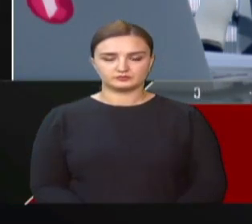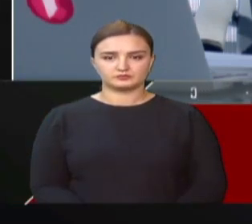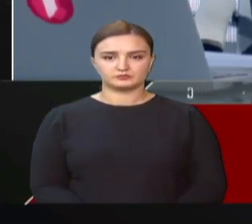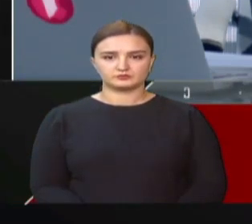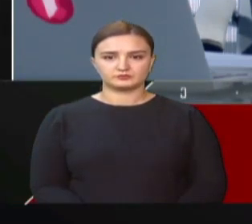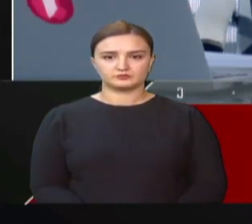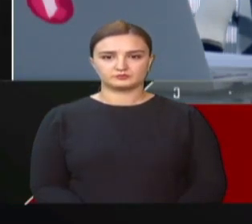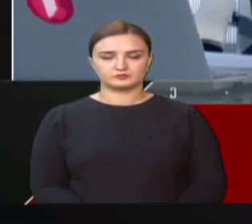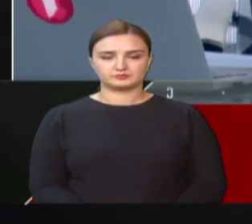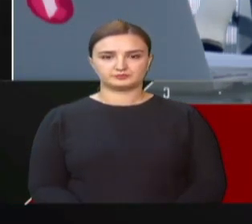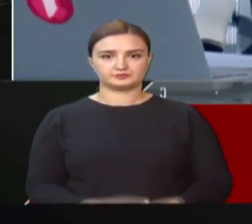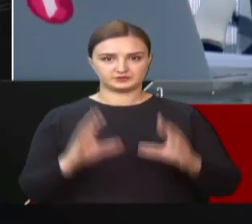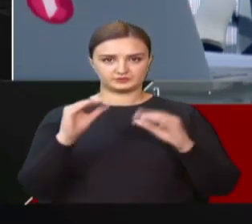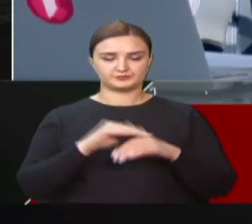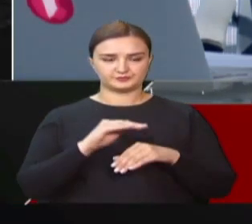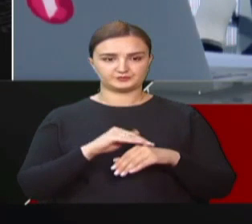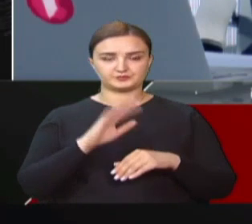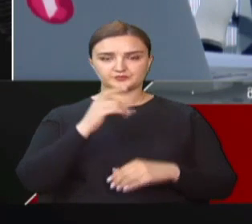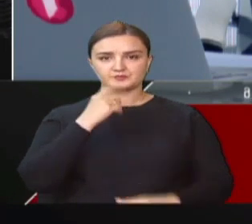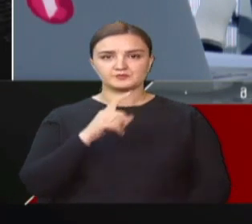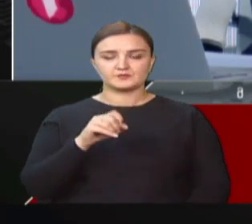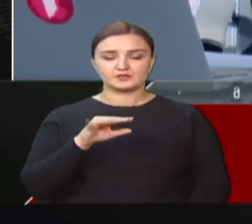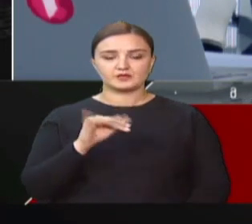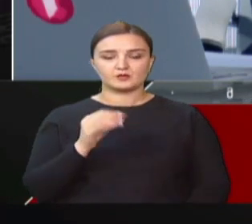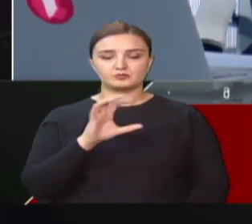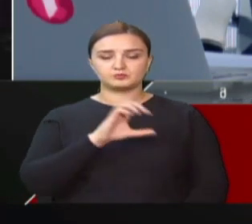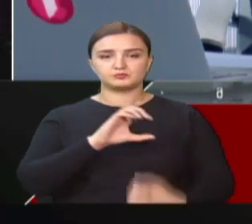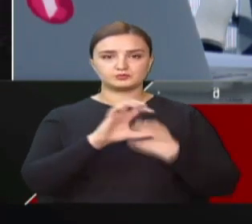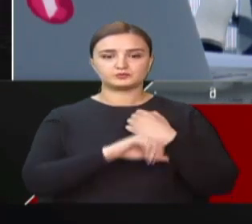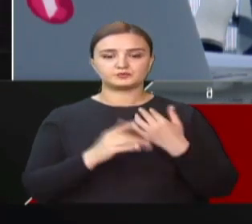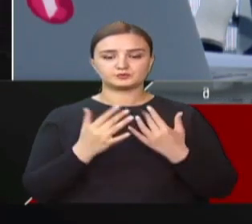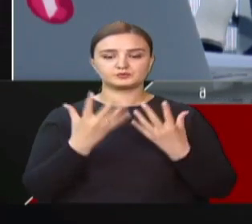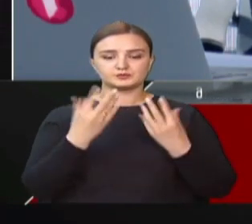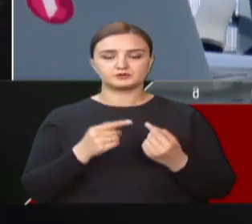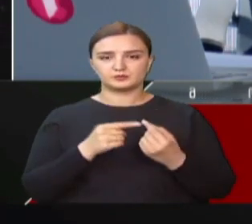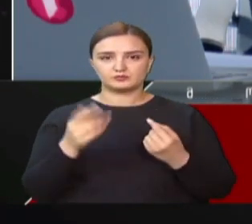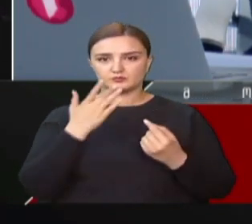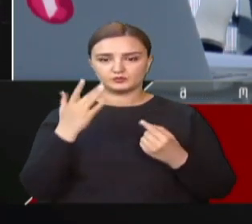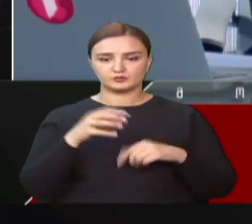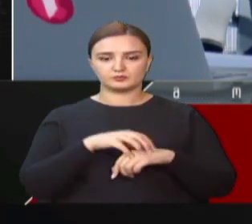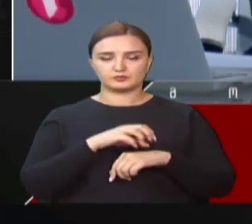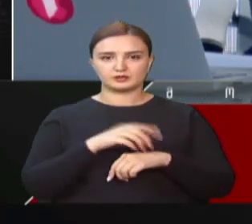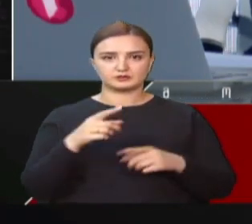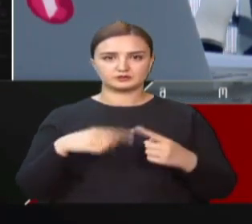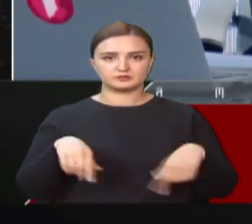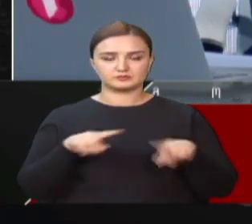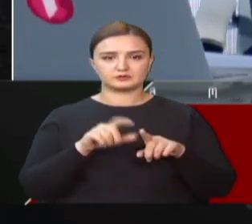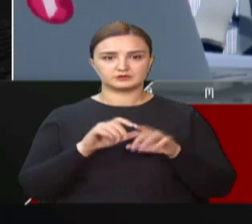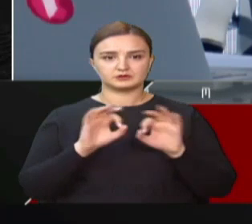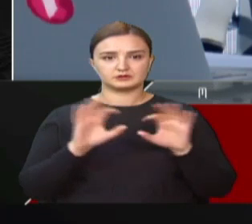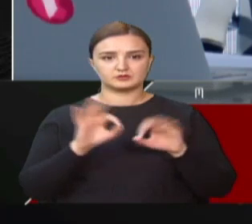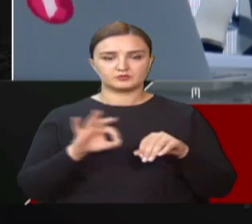სალამშვიდობის, მადლობა თქვენ. ქალბატონო ხატია, ბოლო რამდენიმე დღეა პოლიტიკური პარტიების მხრიდან საუბარი დაიწყო